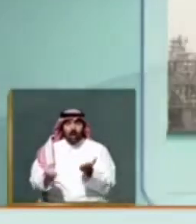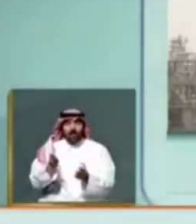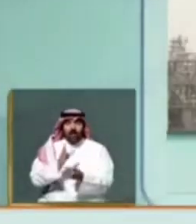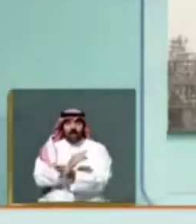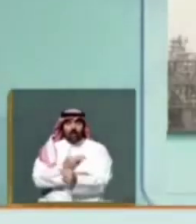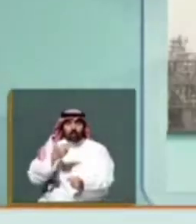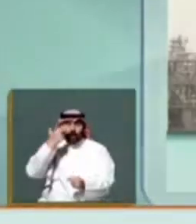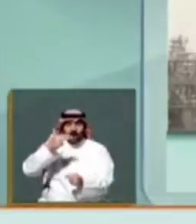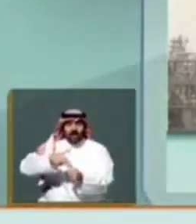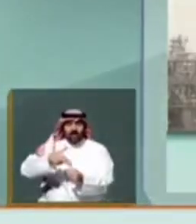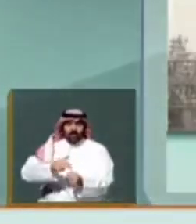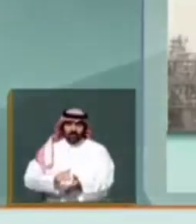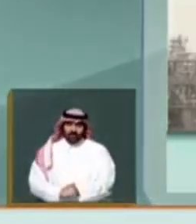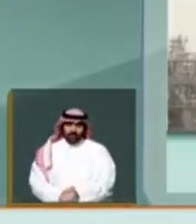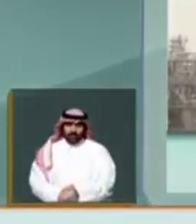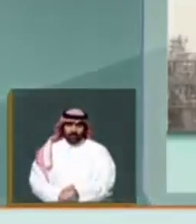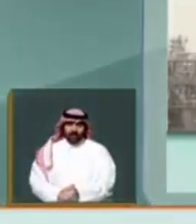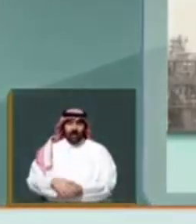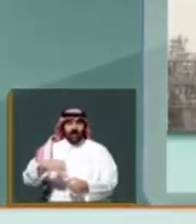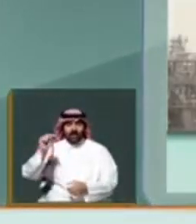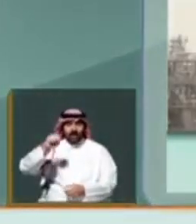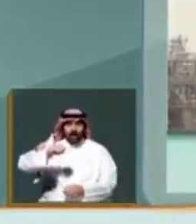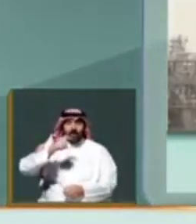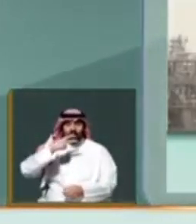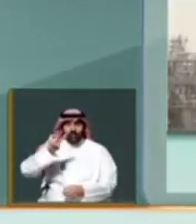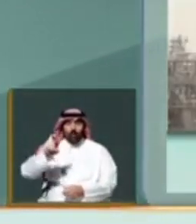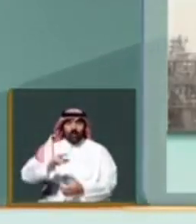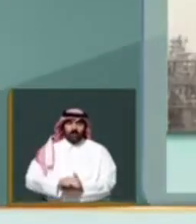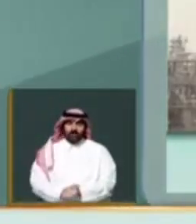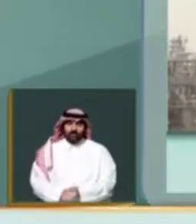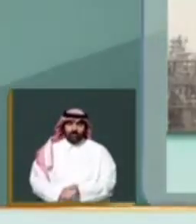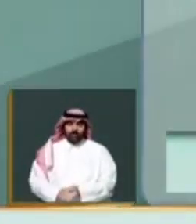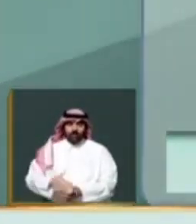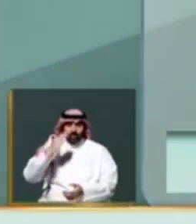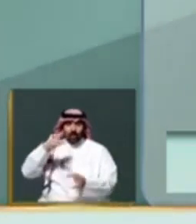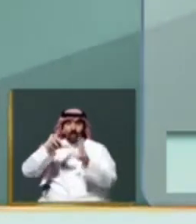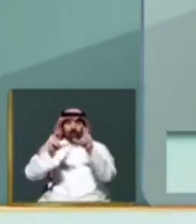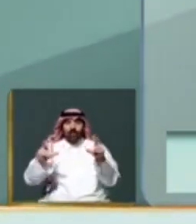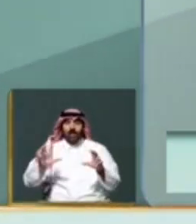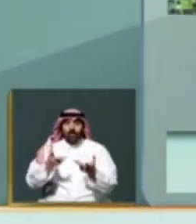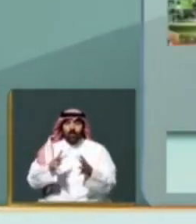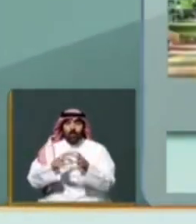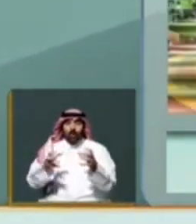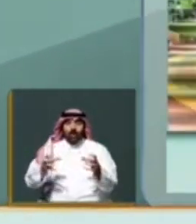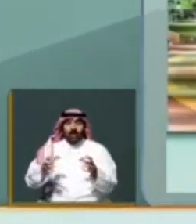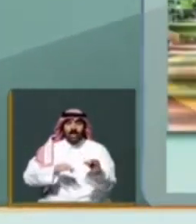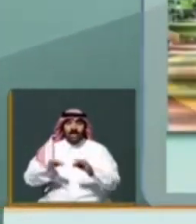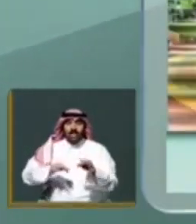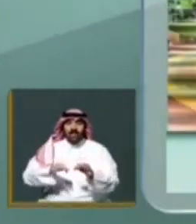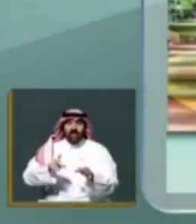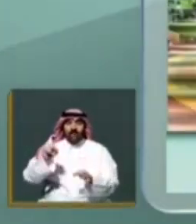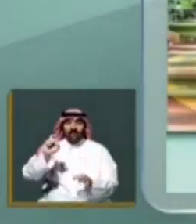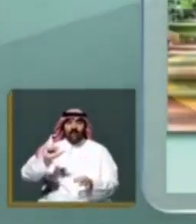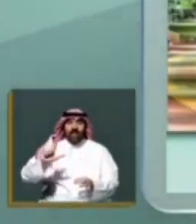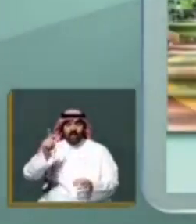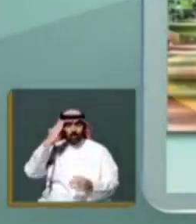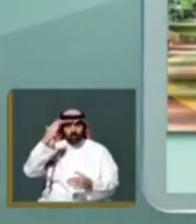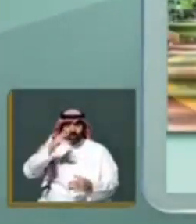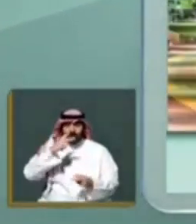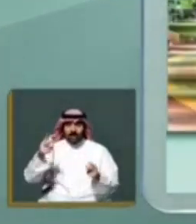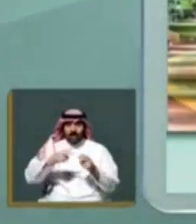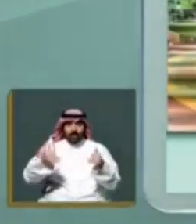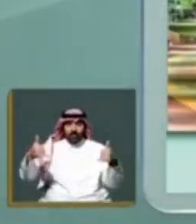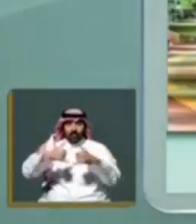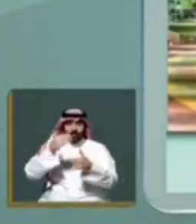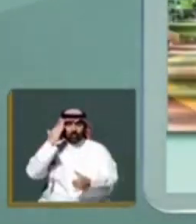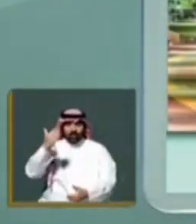التوازن في أسواق النفط. الإجابة نعم، أتوقع ذلك. نعم، إذن من الجبيل المحلل الاقتصادي فاضل البعينين، شكرا جزيلا